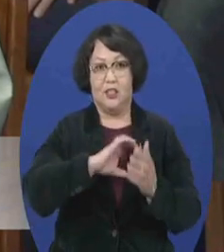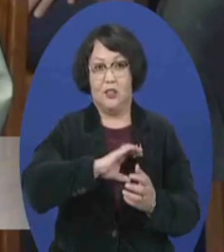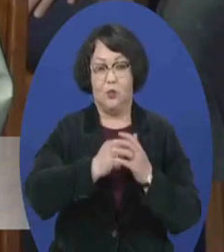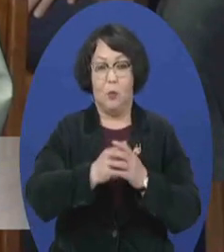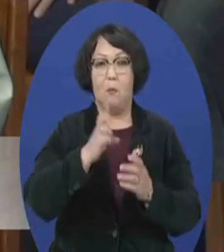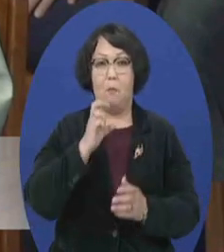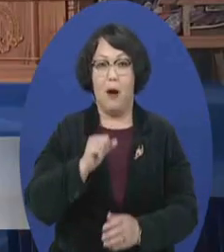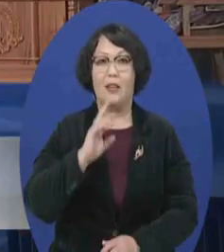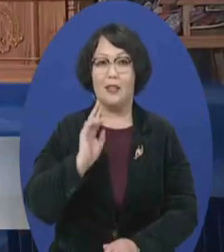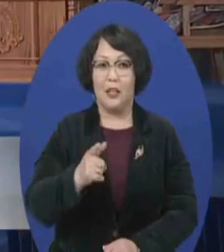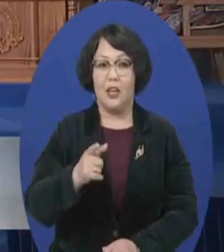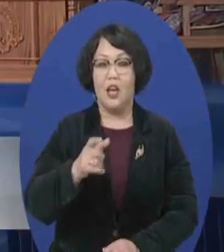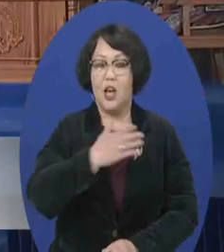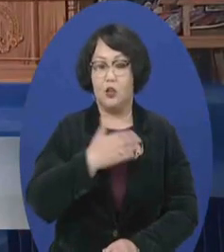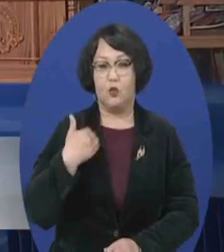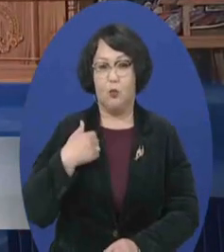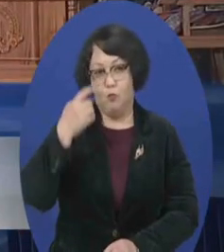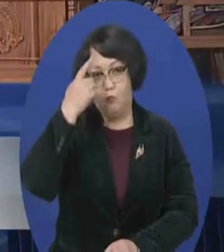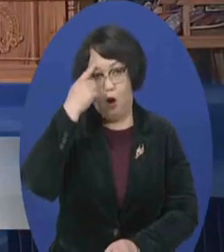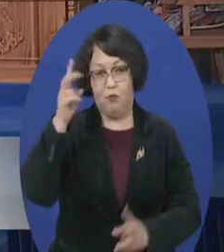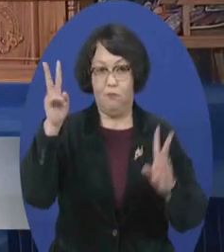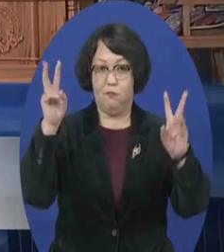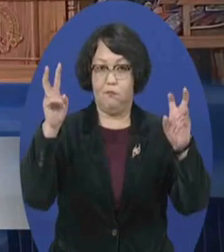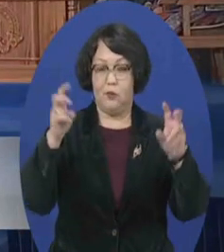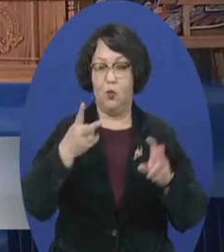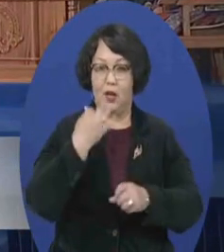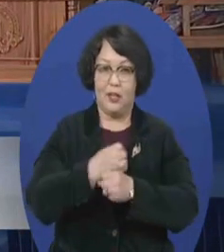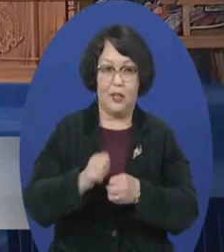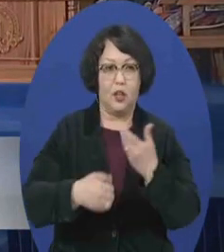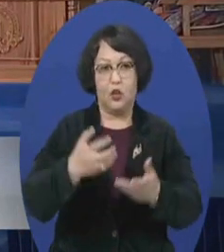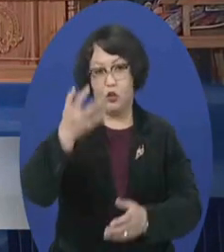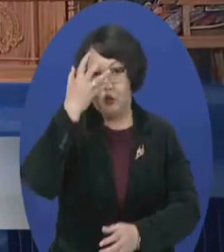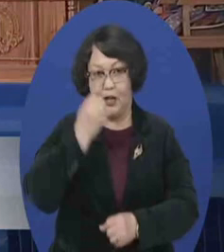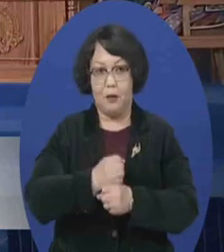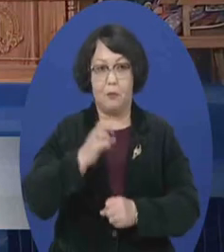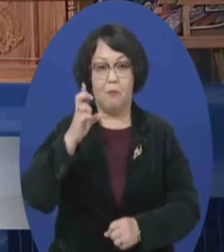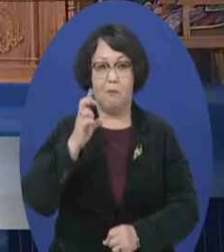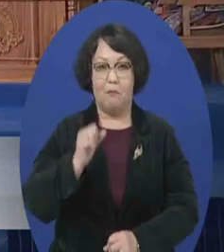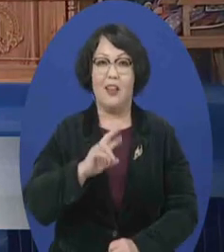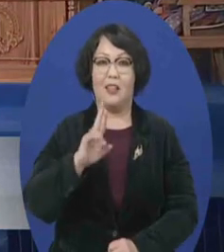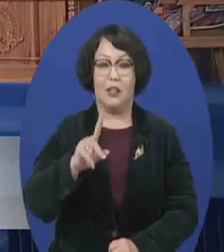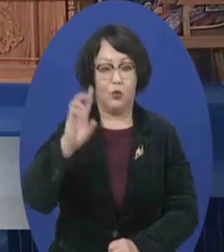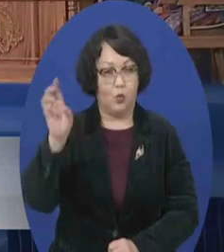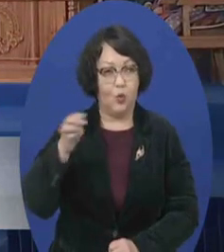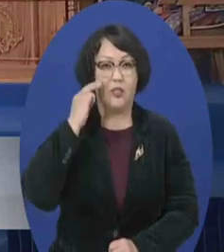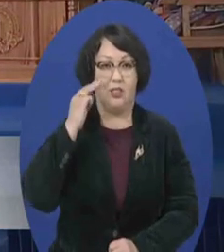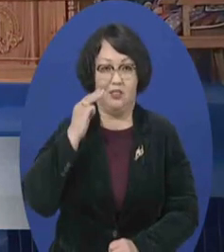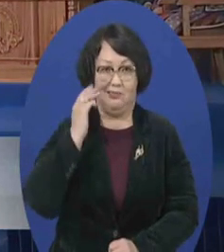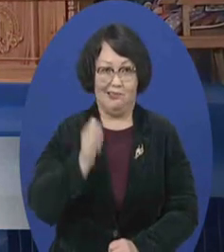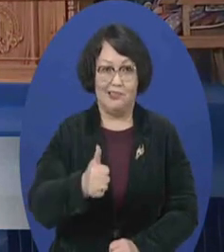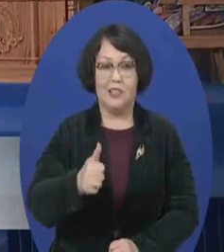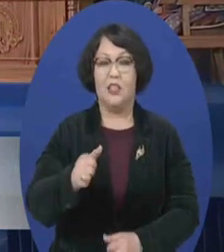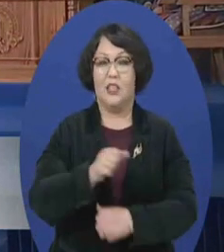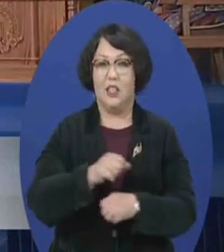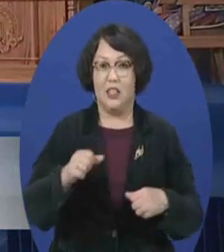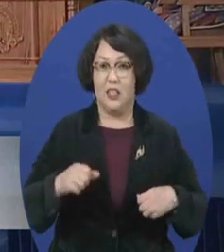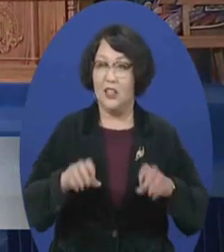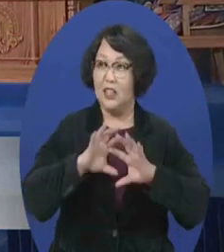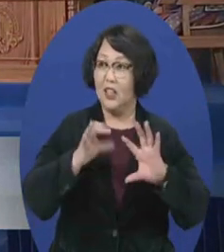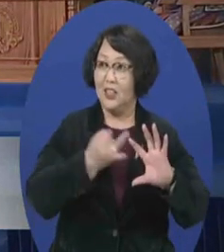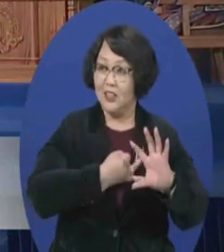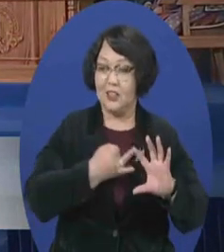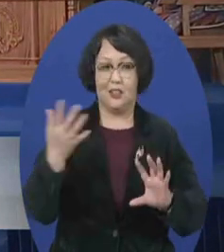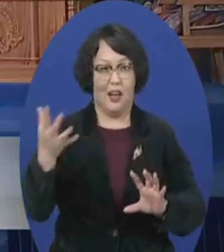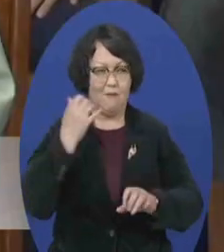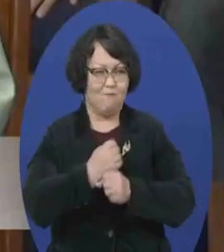эзэн Монголыг төлөвшүүлэх хүсэл эрмэлзэл төрийн ажлын баялаг туршлагатай ард түмнийхээ итгэлийг зүтгэлээр хариулах үндэс